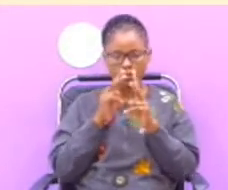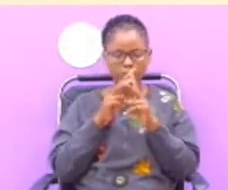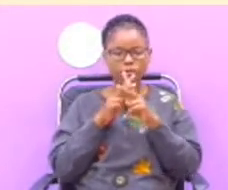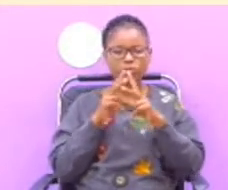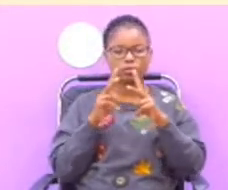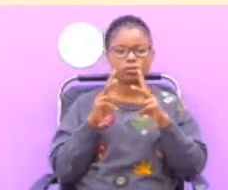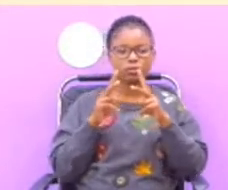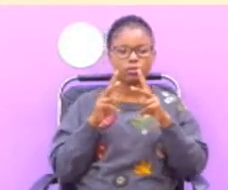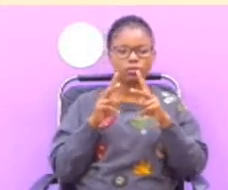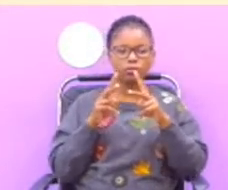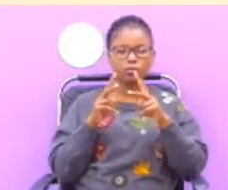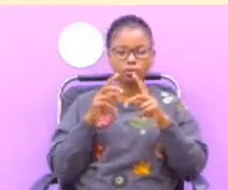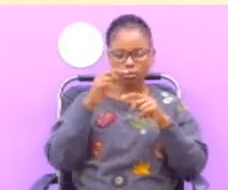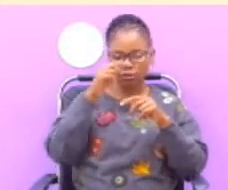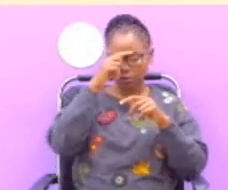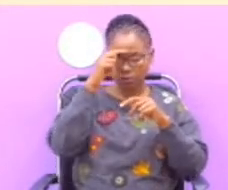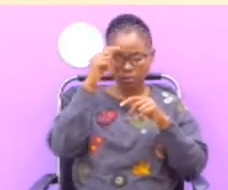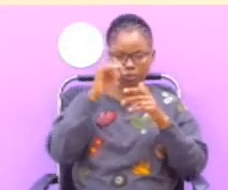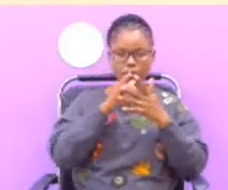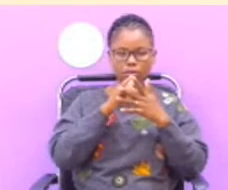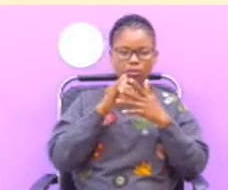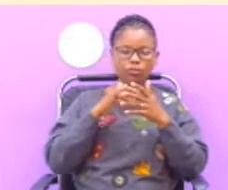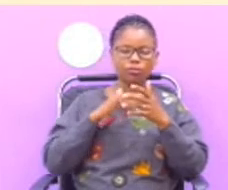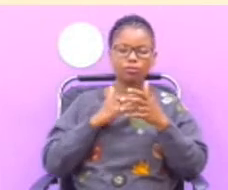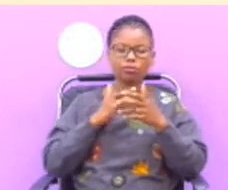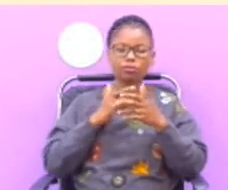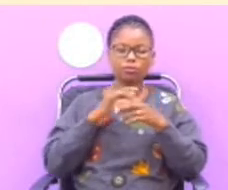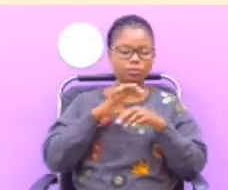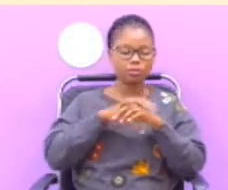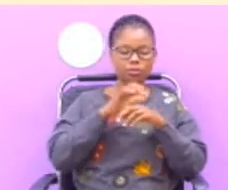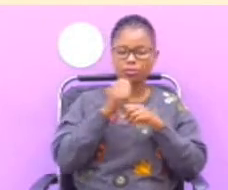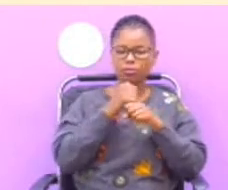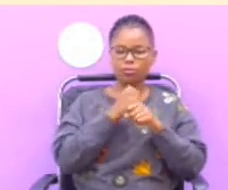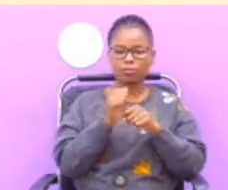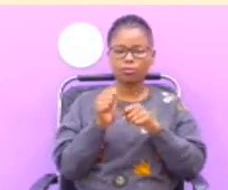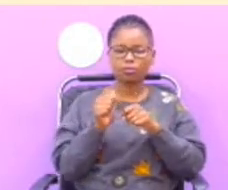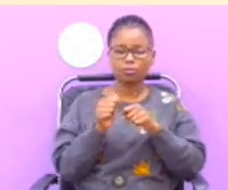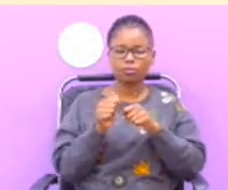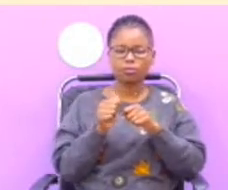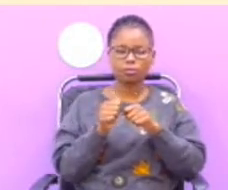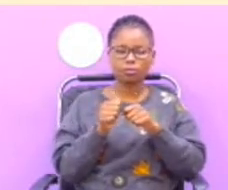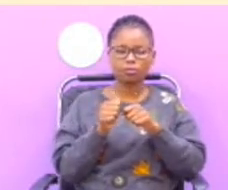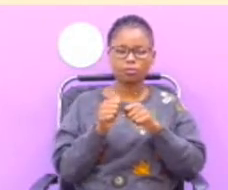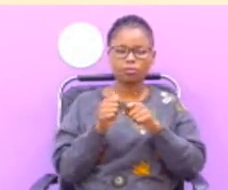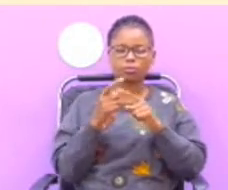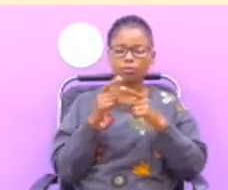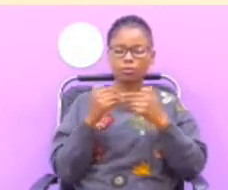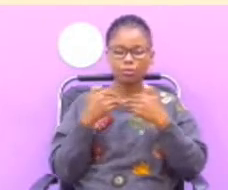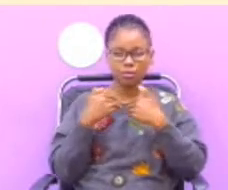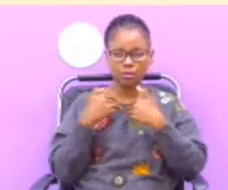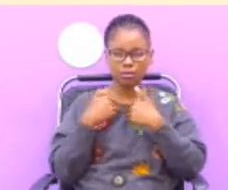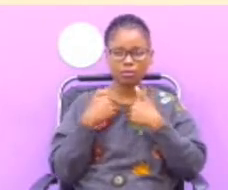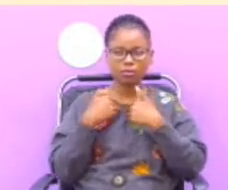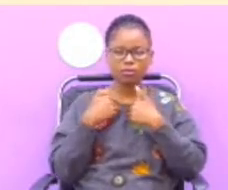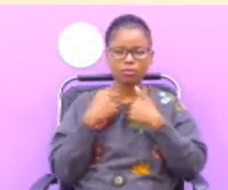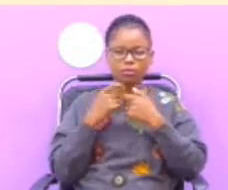Ito doha uneho maro natama tage kinyereka. Gaya loiga kuina adamaadhiye siyake.